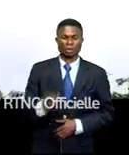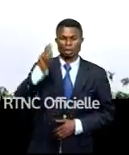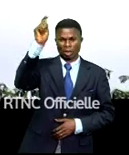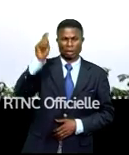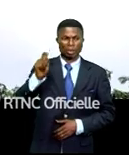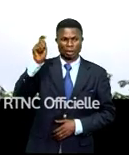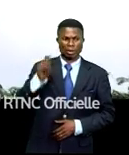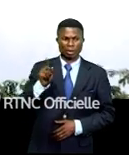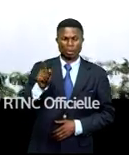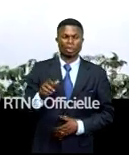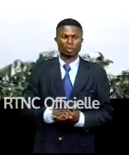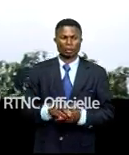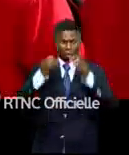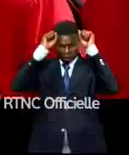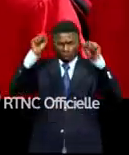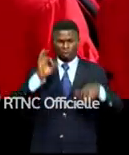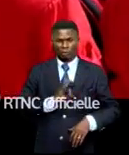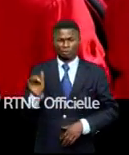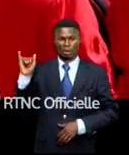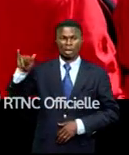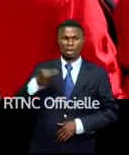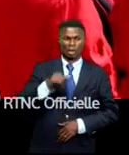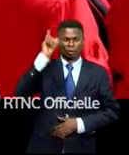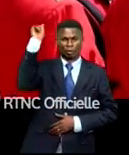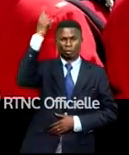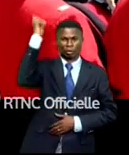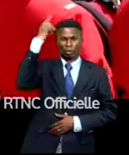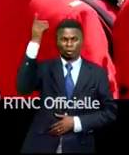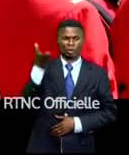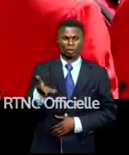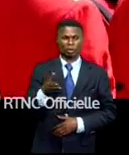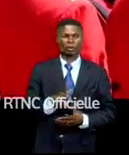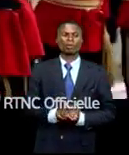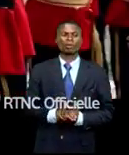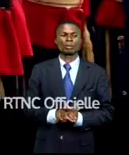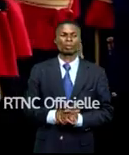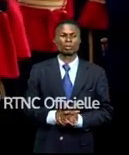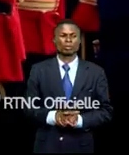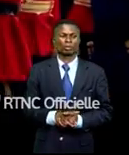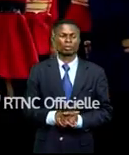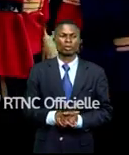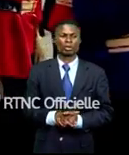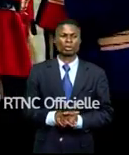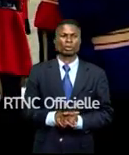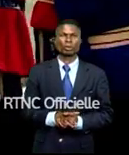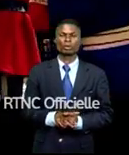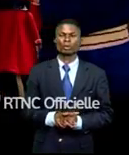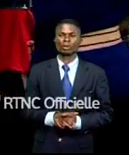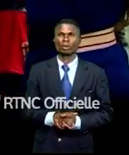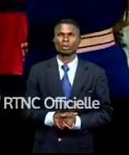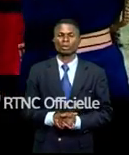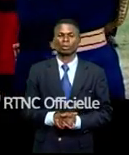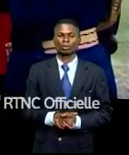C'est lundi matin, la dépouille mortelle du président tanzanien John Pombe Magufuli a fait les derniers tours d'honneur à Dodoma, ville qu'il a